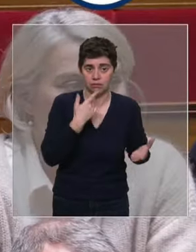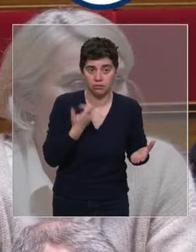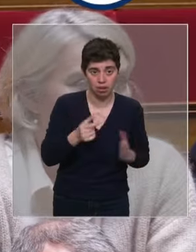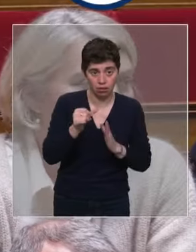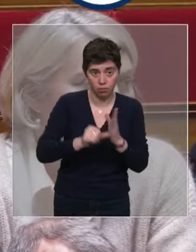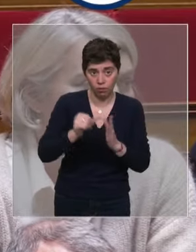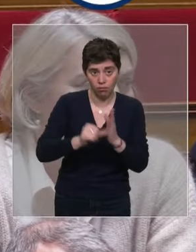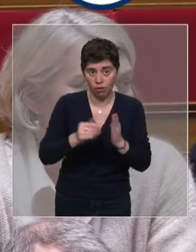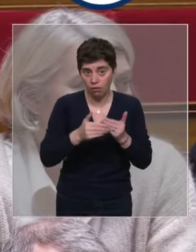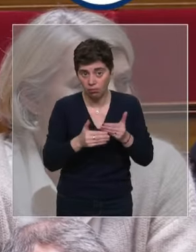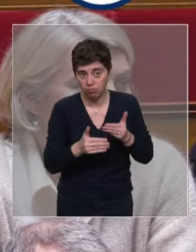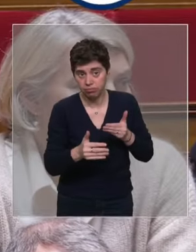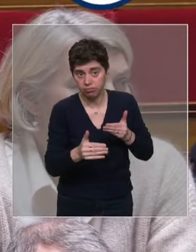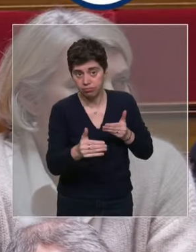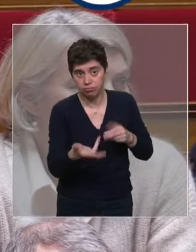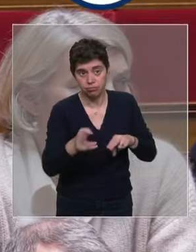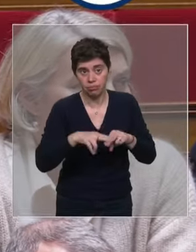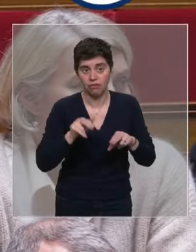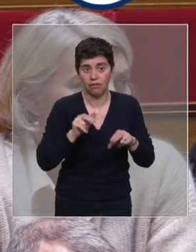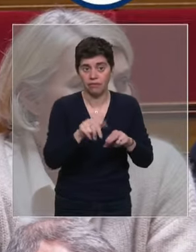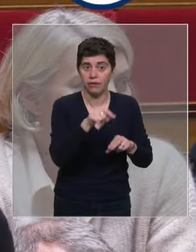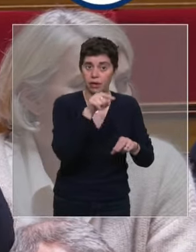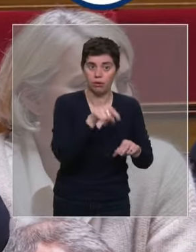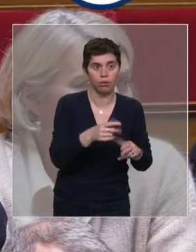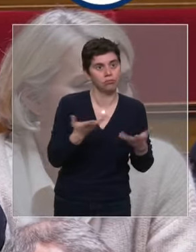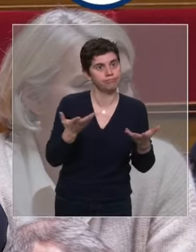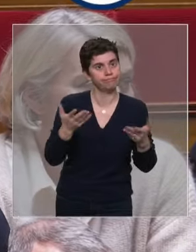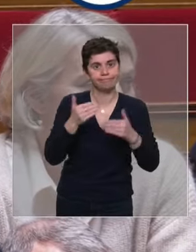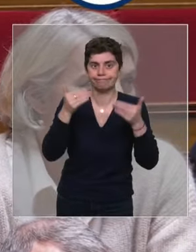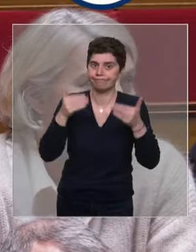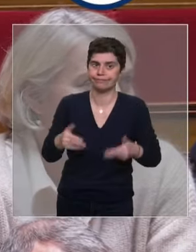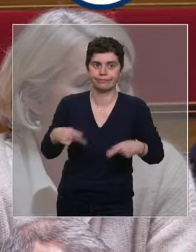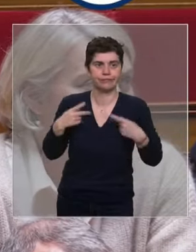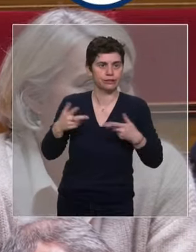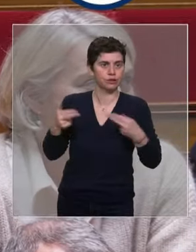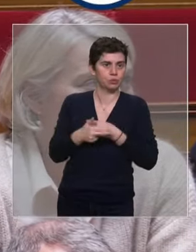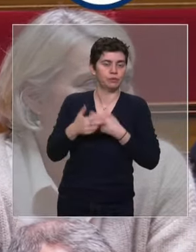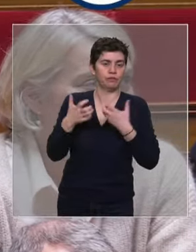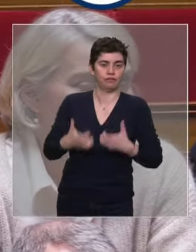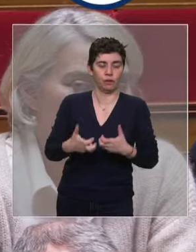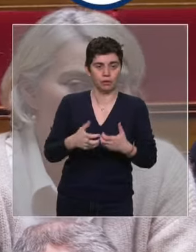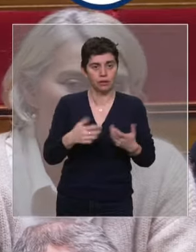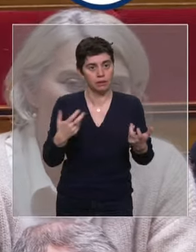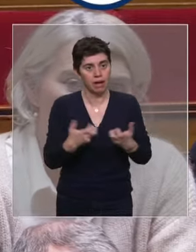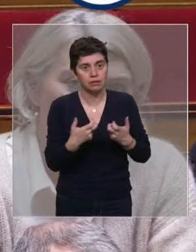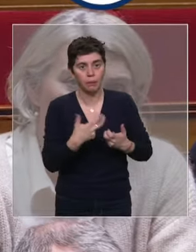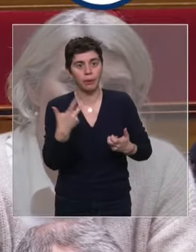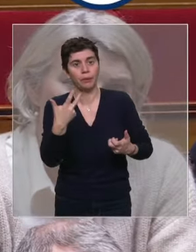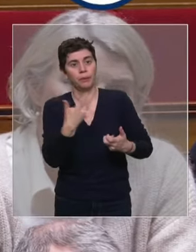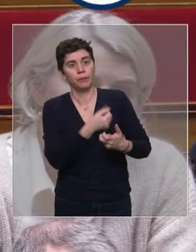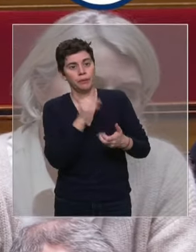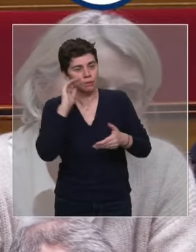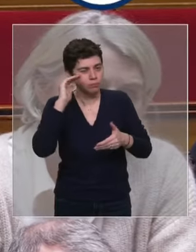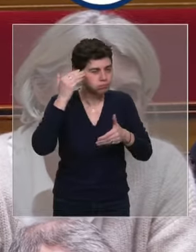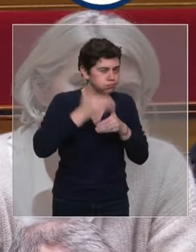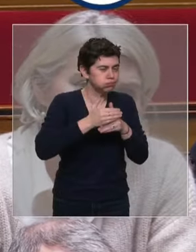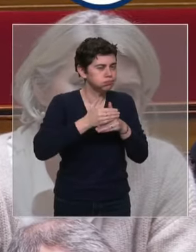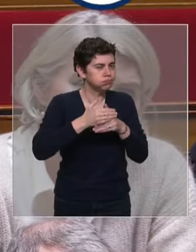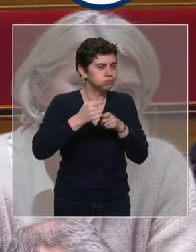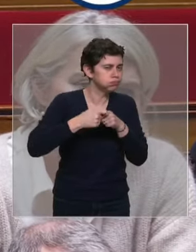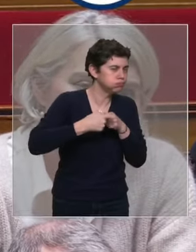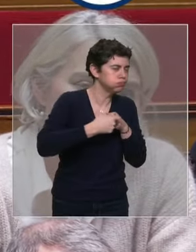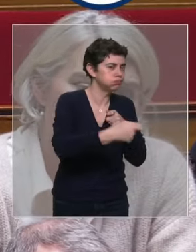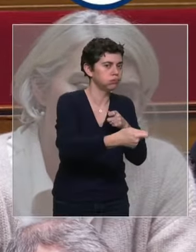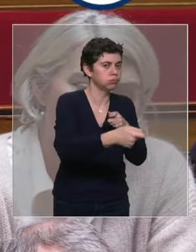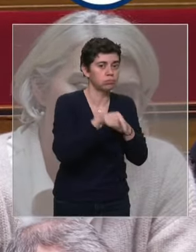mois et qui veulent en finir. La sédation profonde et continue ne répond pas aujourd'hui à la demande de